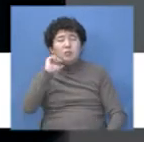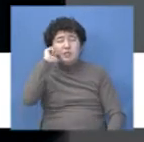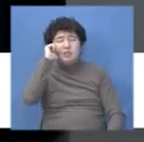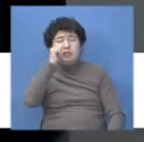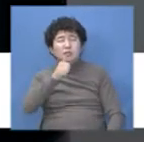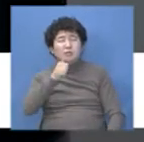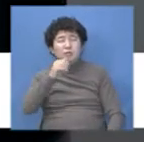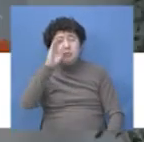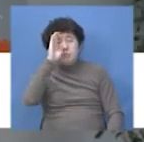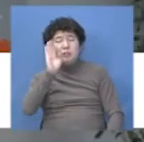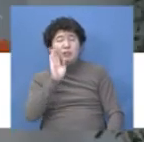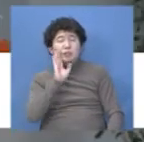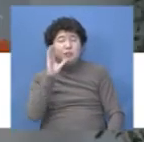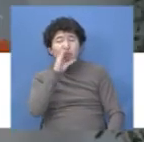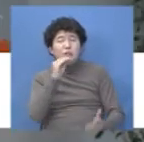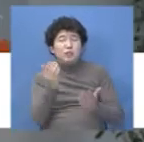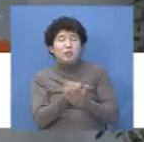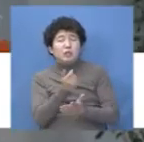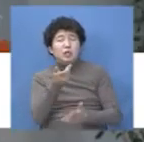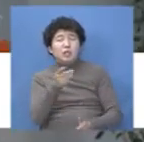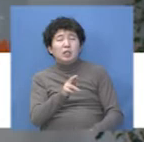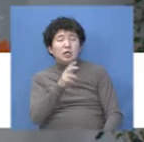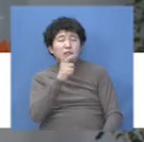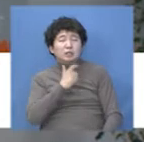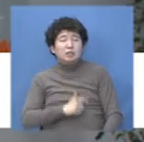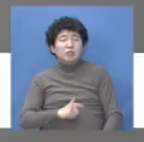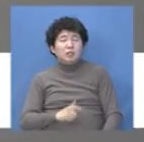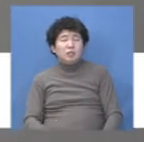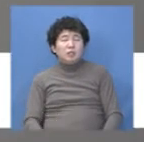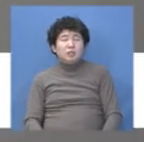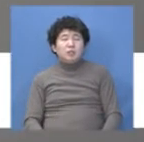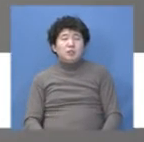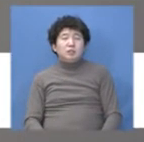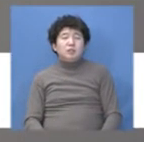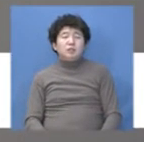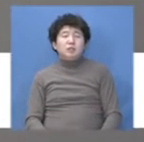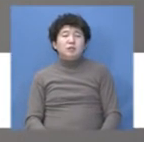и девушки смогли найти для себя и обрести профессию своей мечты.